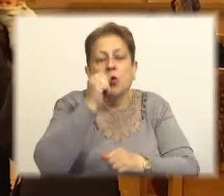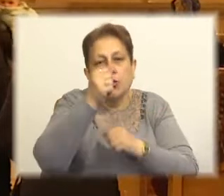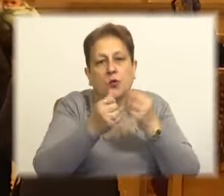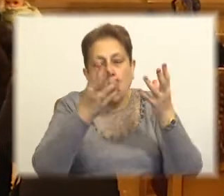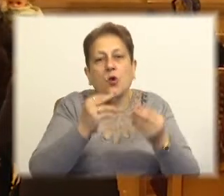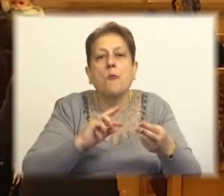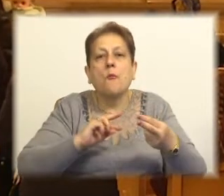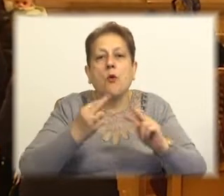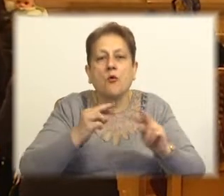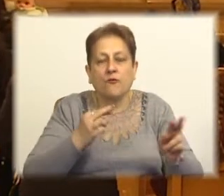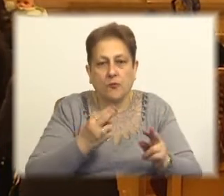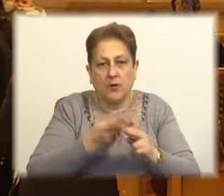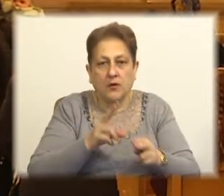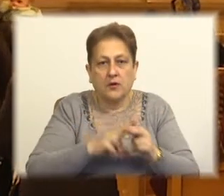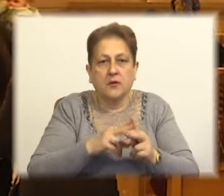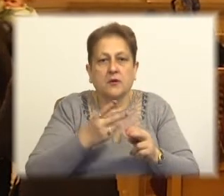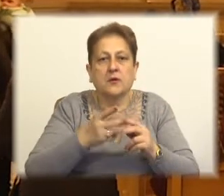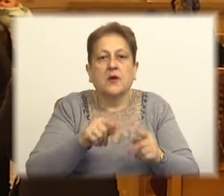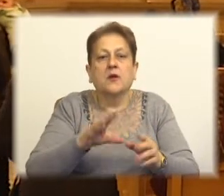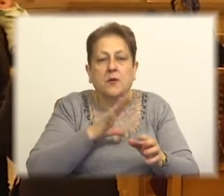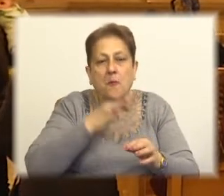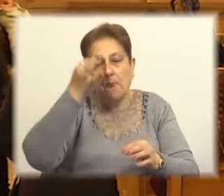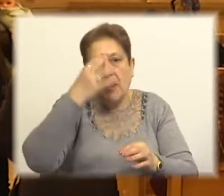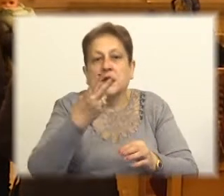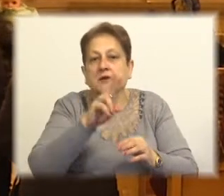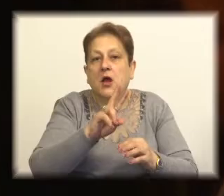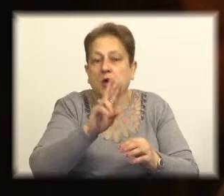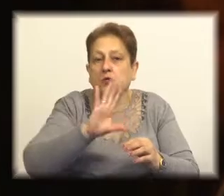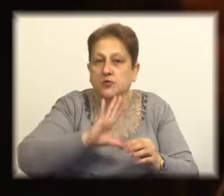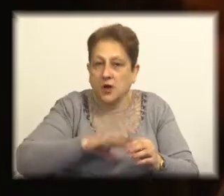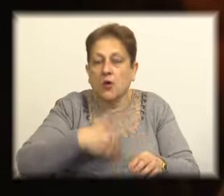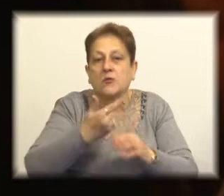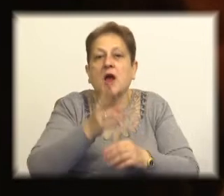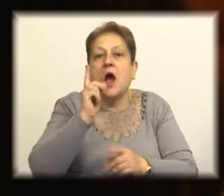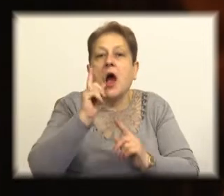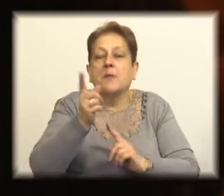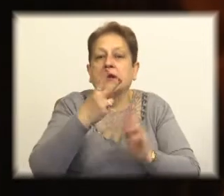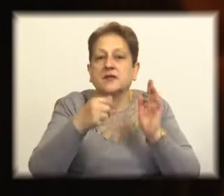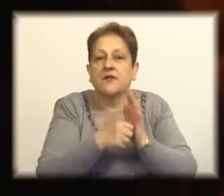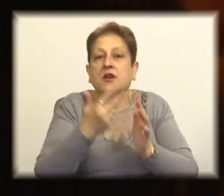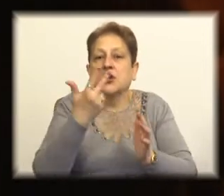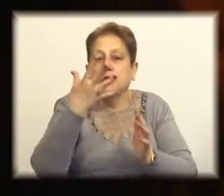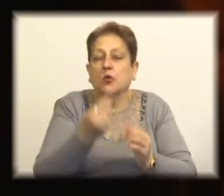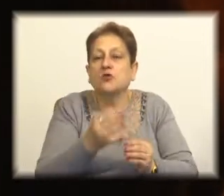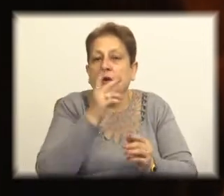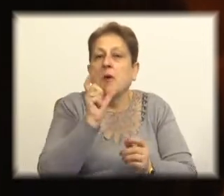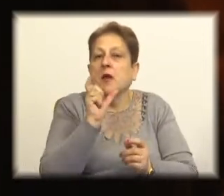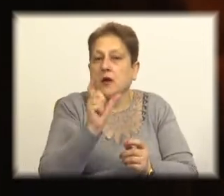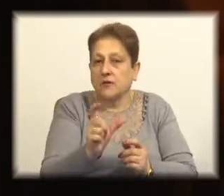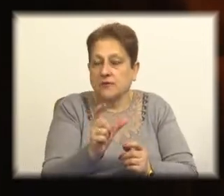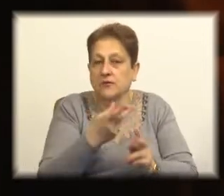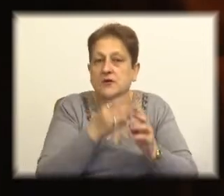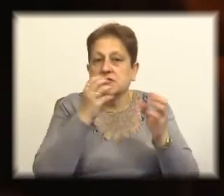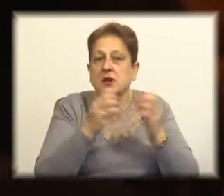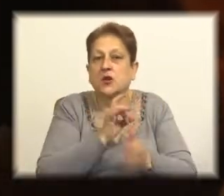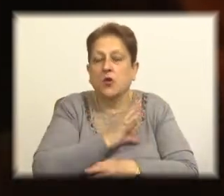տարի օրը փոխվում է։ Հայարաքելական եկեղեցին այն նշում է մարտի 22-ից հետո, մինչև ապրիլի 26-ը, 35 օր ժամանակահատվածի վրա։